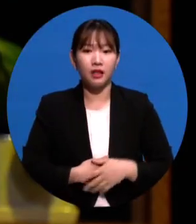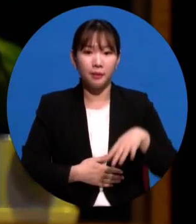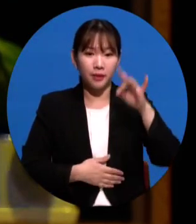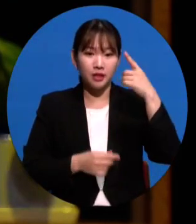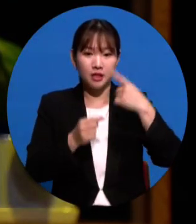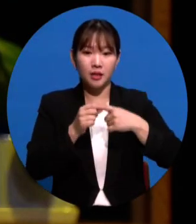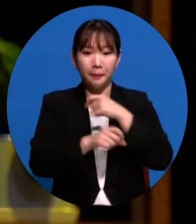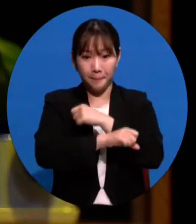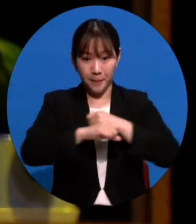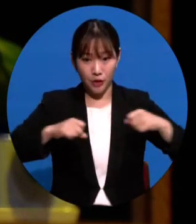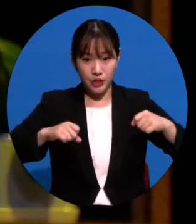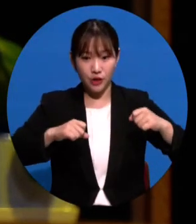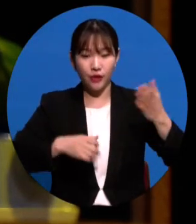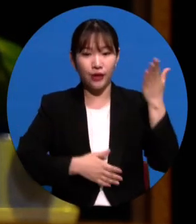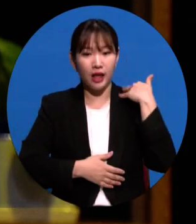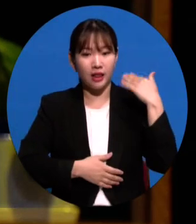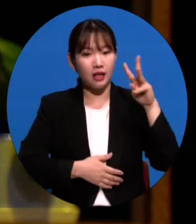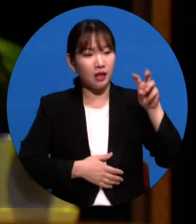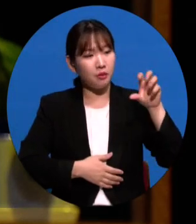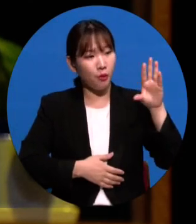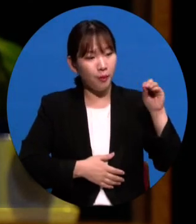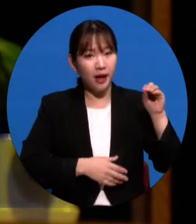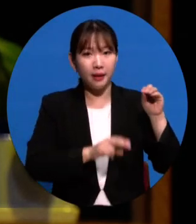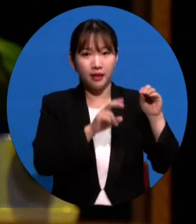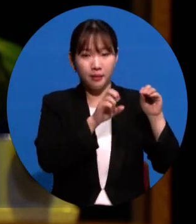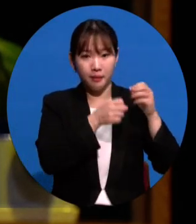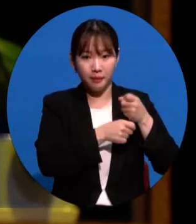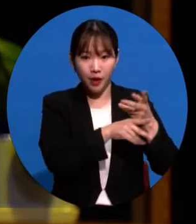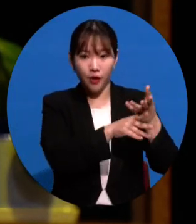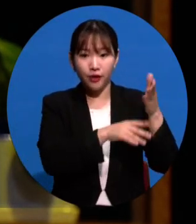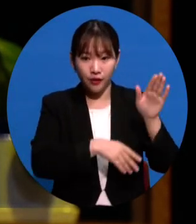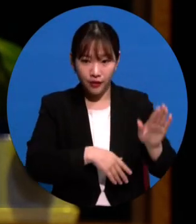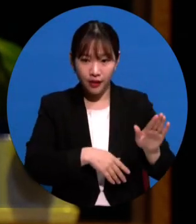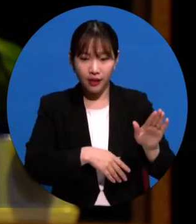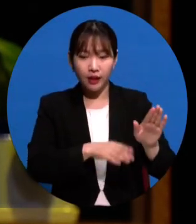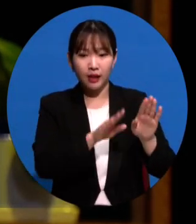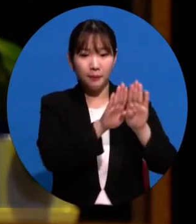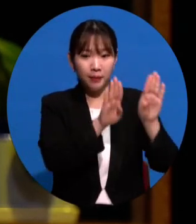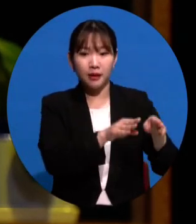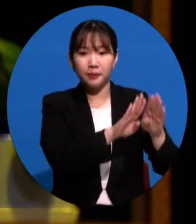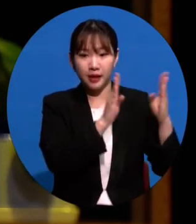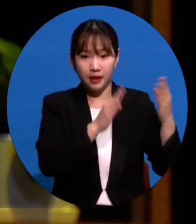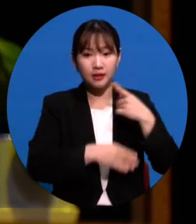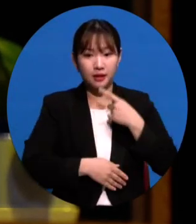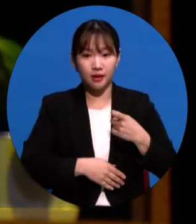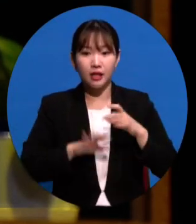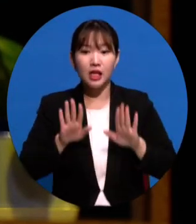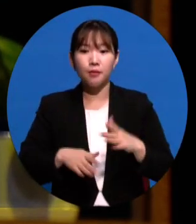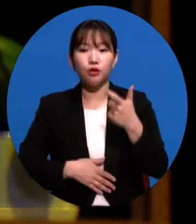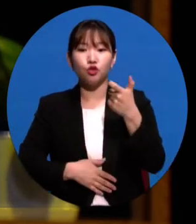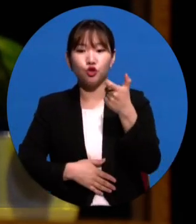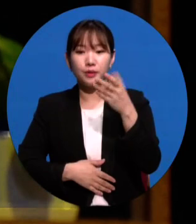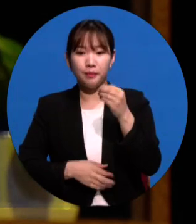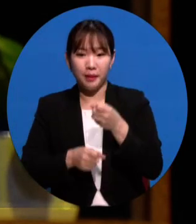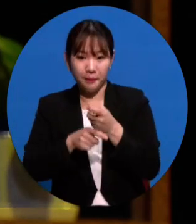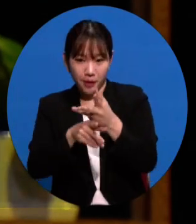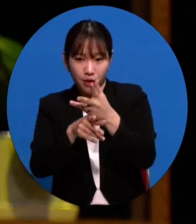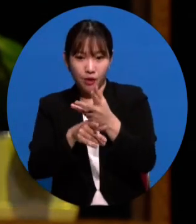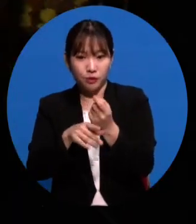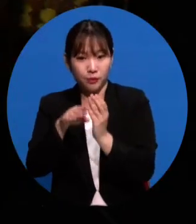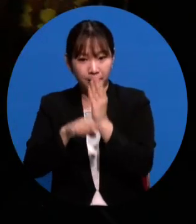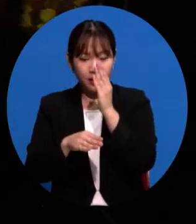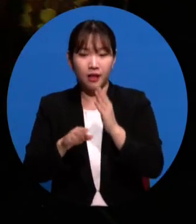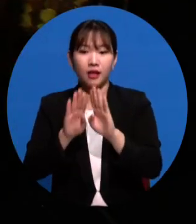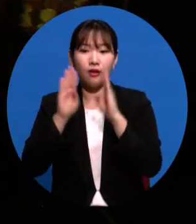첫째 면적이 예전에는 30만 5만 평 정도에서 정원 박람회를 열었습니다. 이번에는 60만 평이 좀 넘는 곳에서